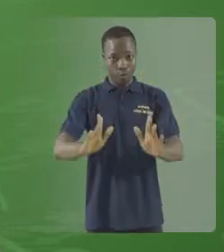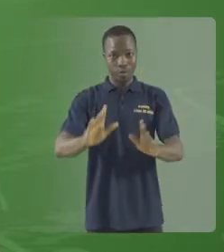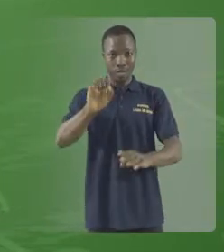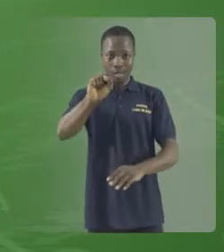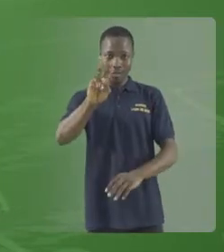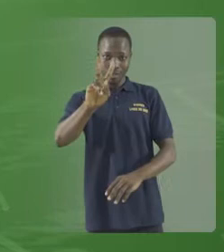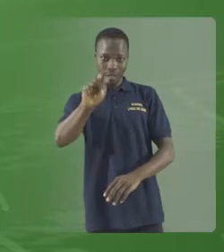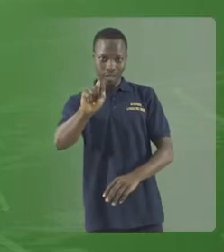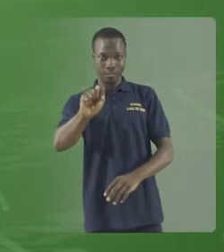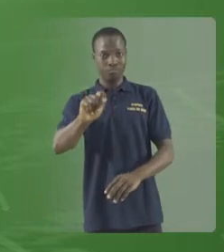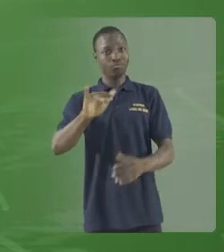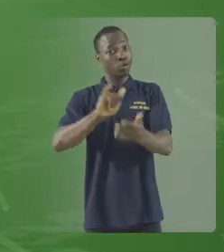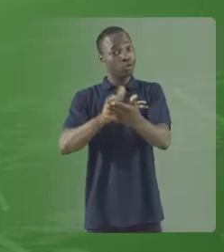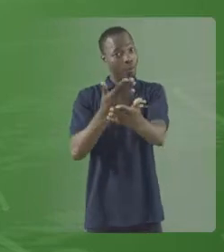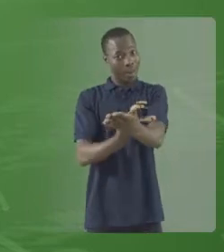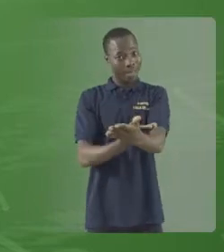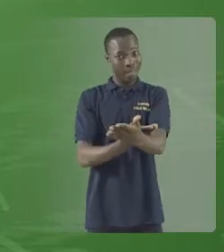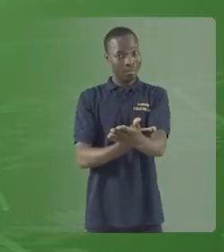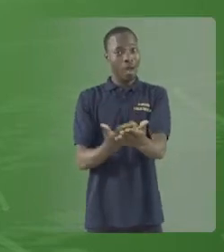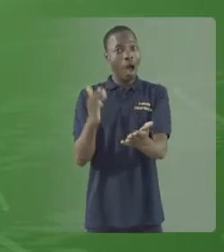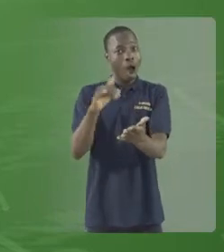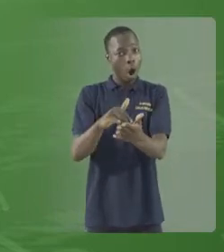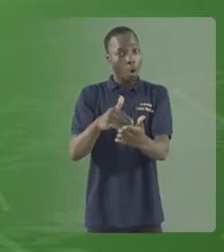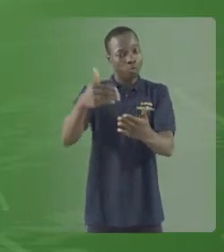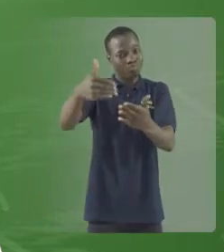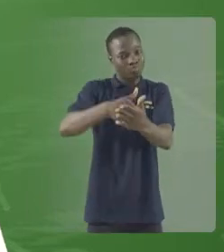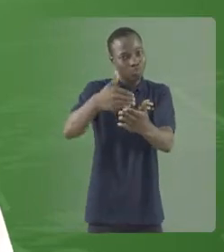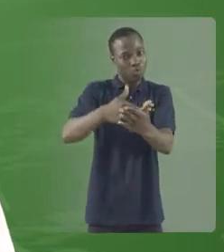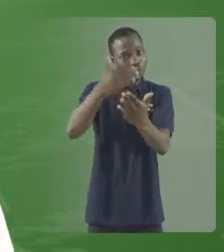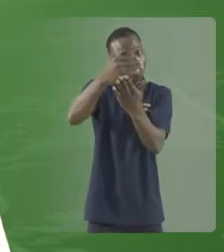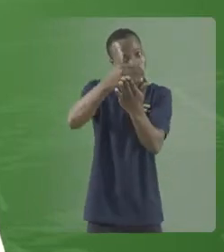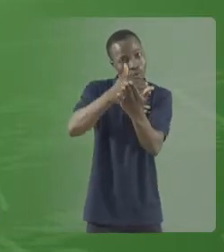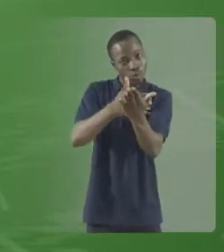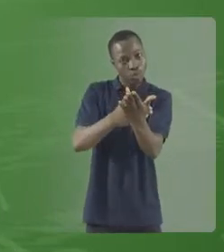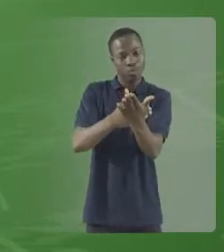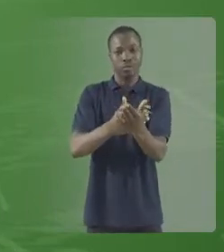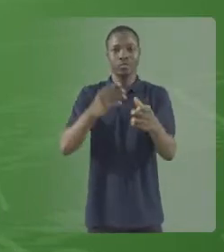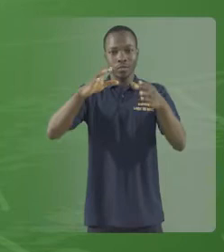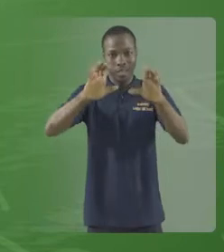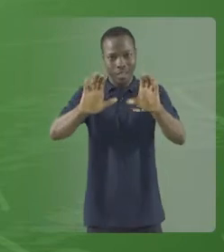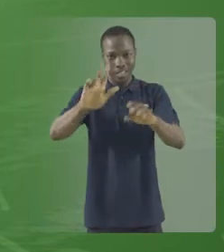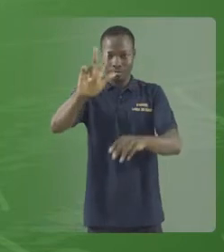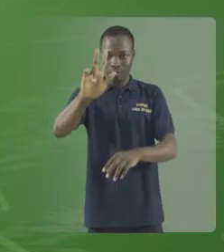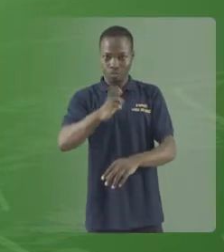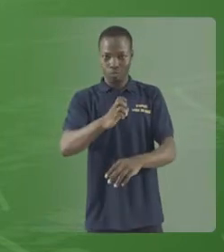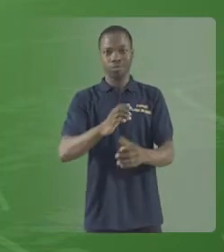matin pour une nouvelle leçon en classe de